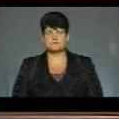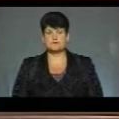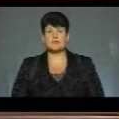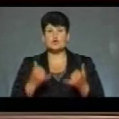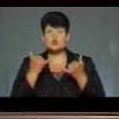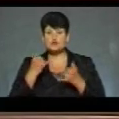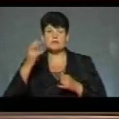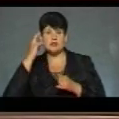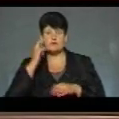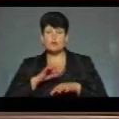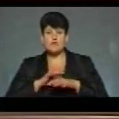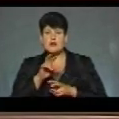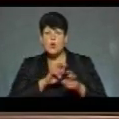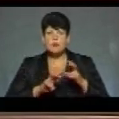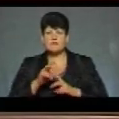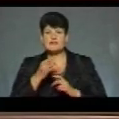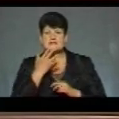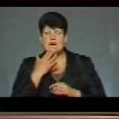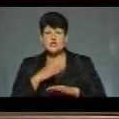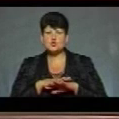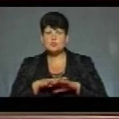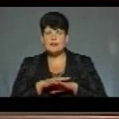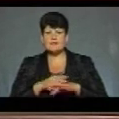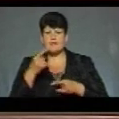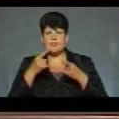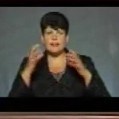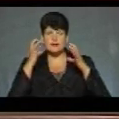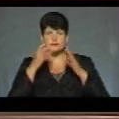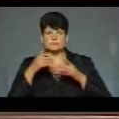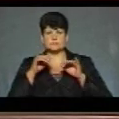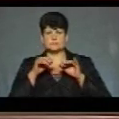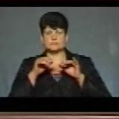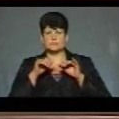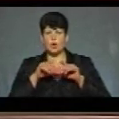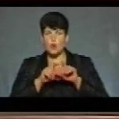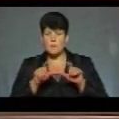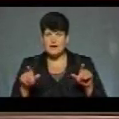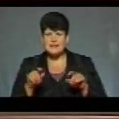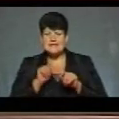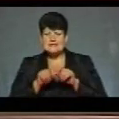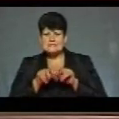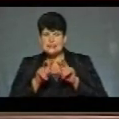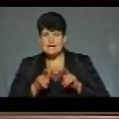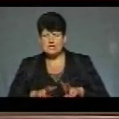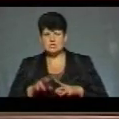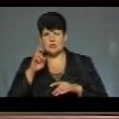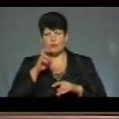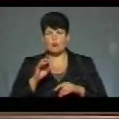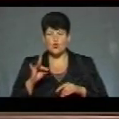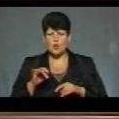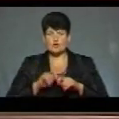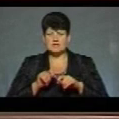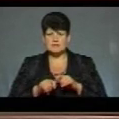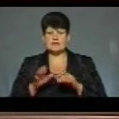Сьогодні в Києві провели обшуки в Національній суспільній телерадіокомпанії. Слідчі Державного бюро розслідувань із працівниками Служби